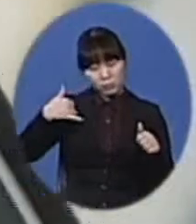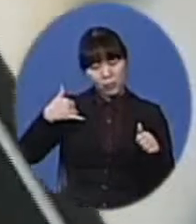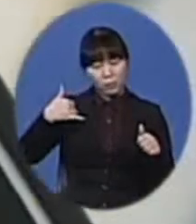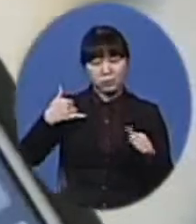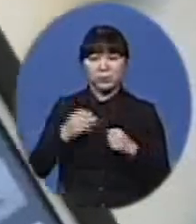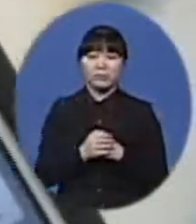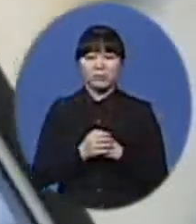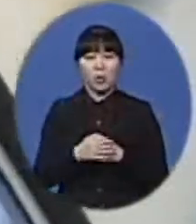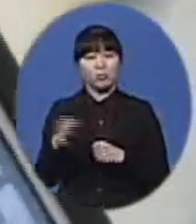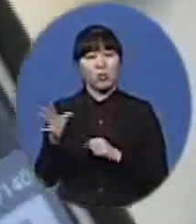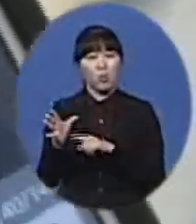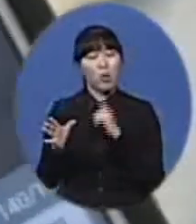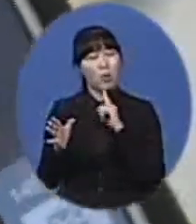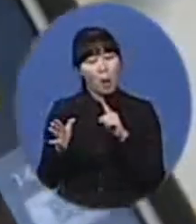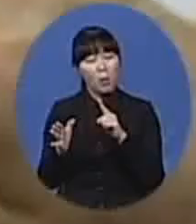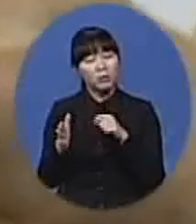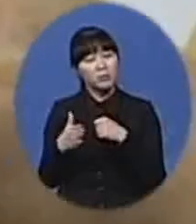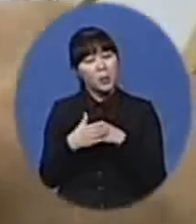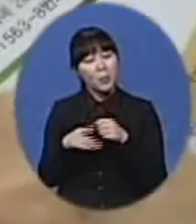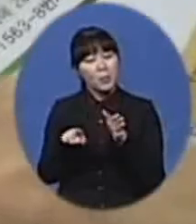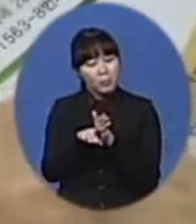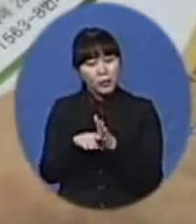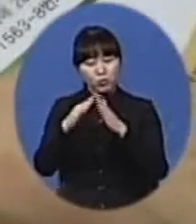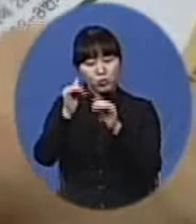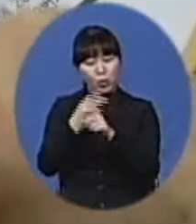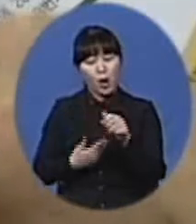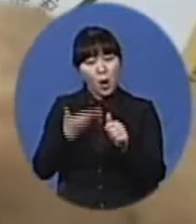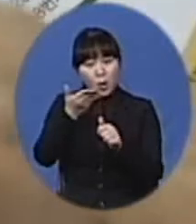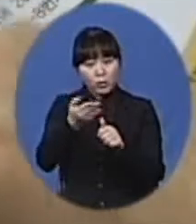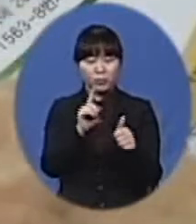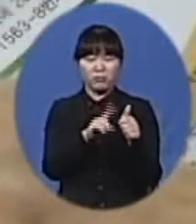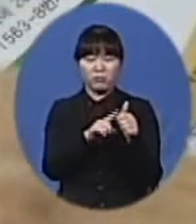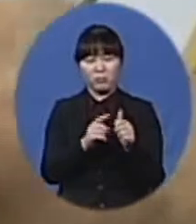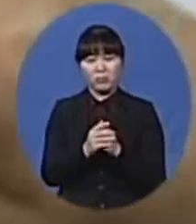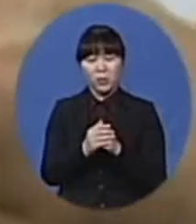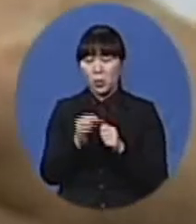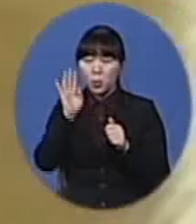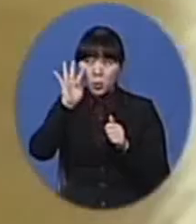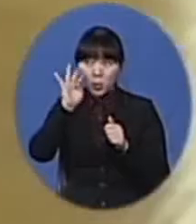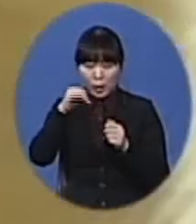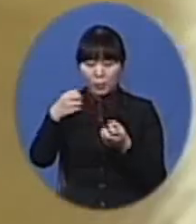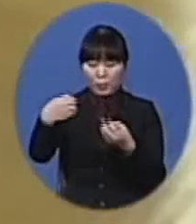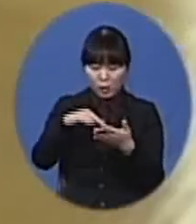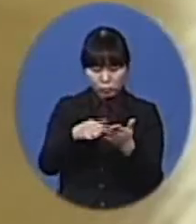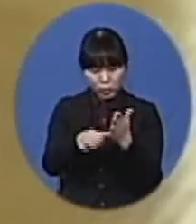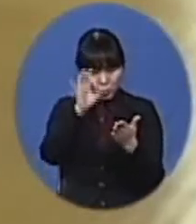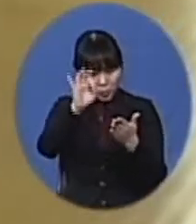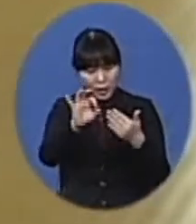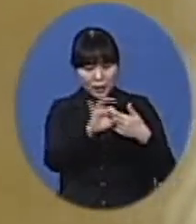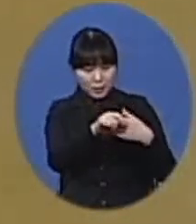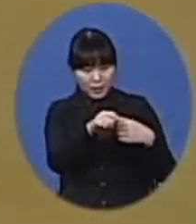받았습니다. 무료라는 상담원 말만 믿고 주소를 가르쳐준 김 씨. 며칠 후 도착한 택배에는